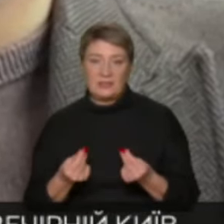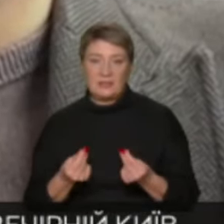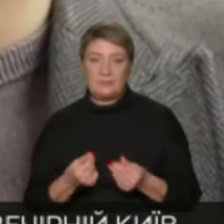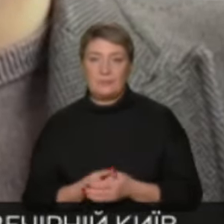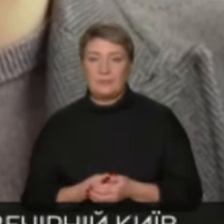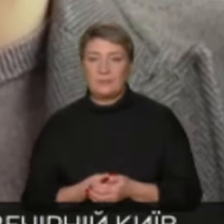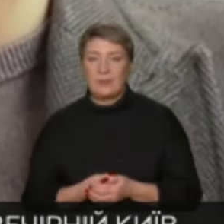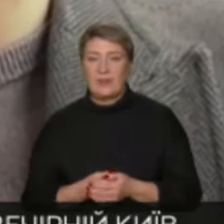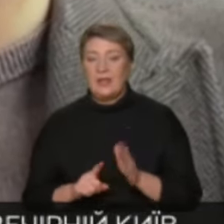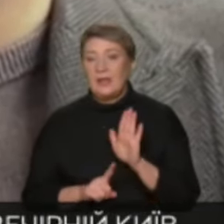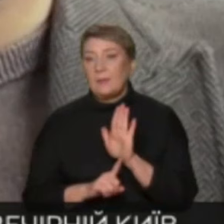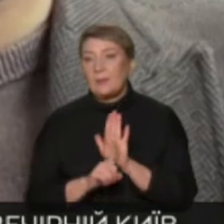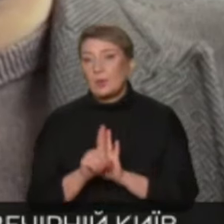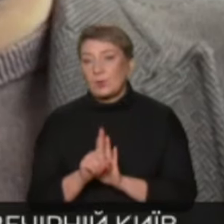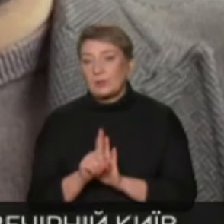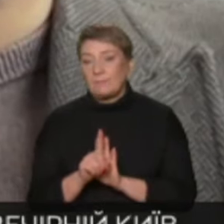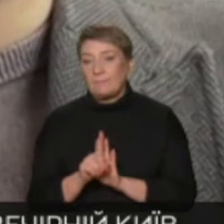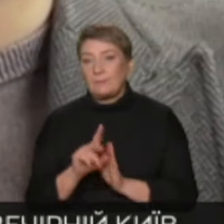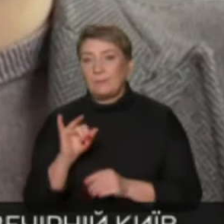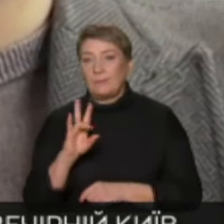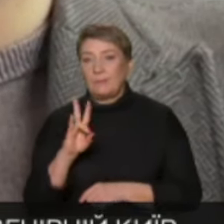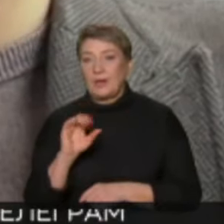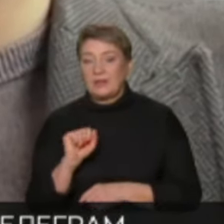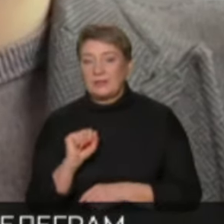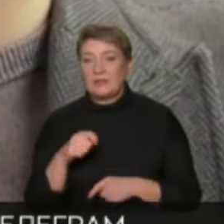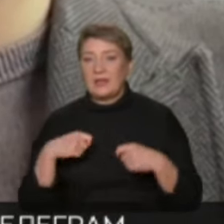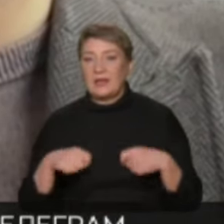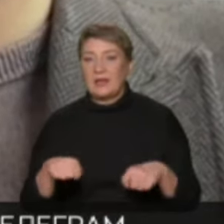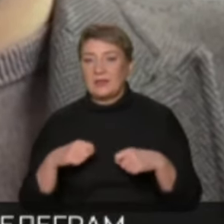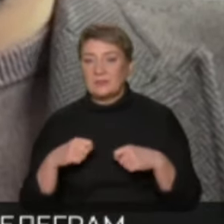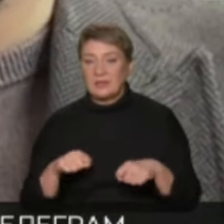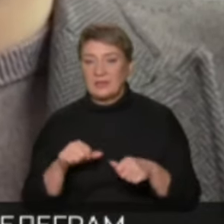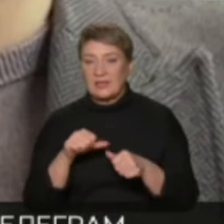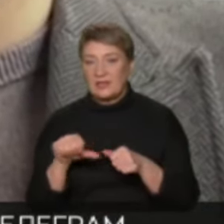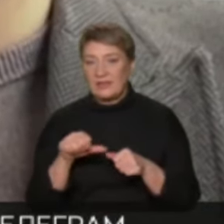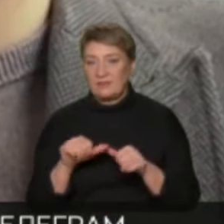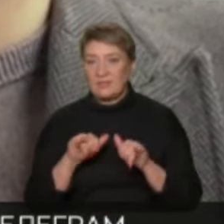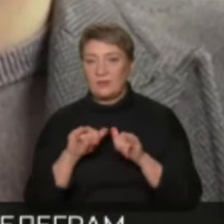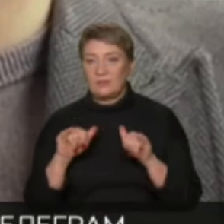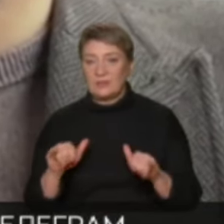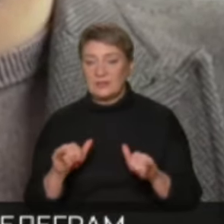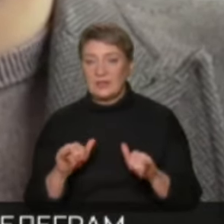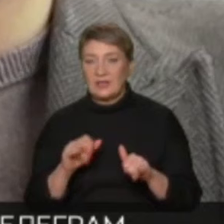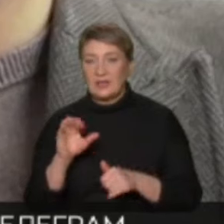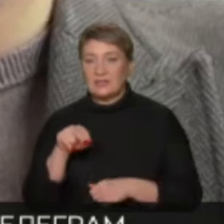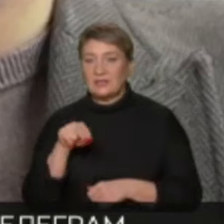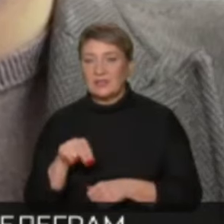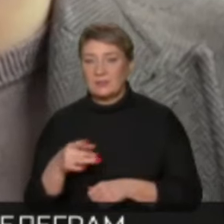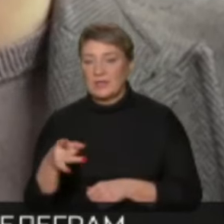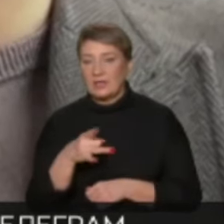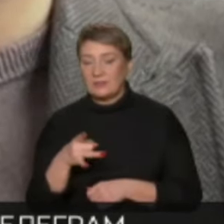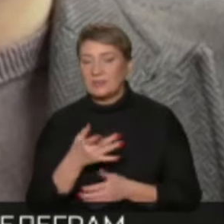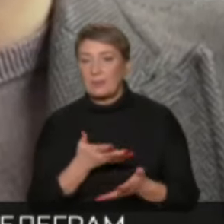С приходом Байдена экспорт иранской нефти выросла, и Исламская Республика получила